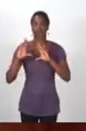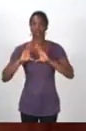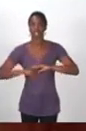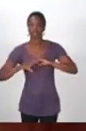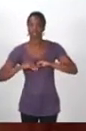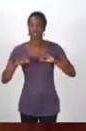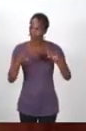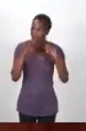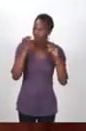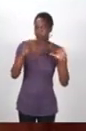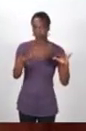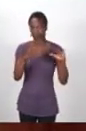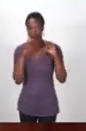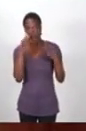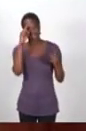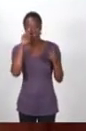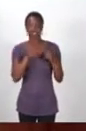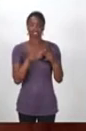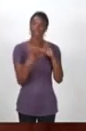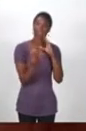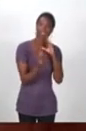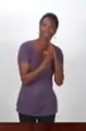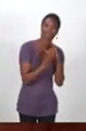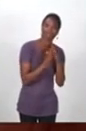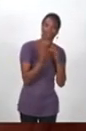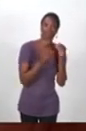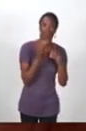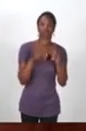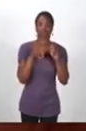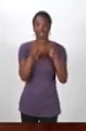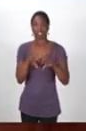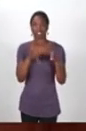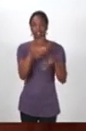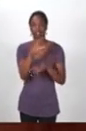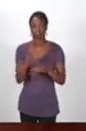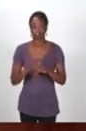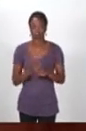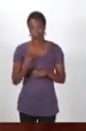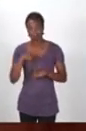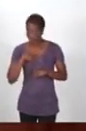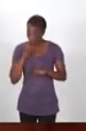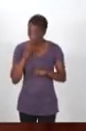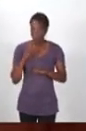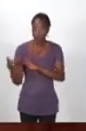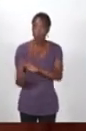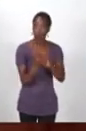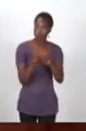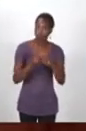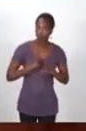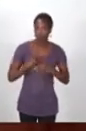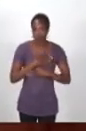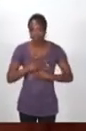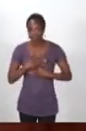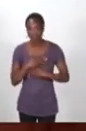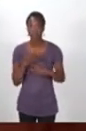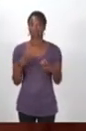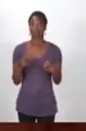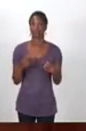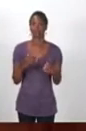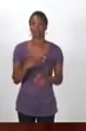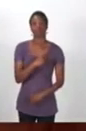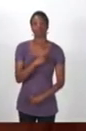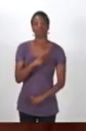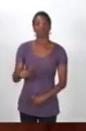l'alimentation et à l'agriculture biologique. Nous nous réjouissons donc de cette rencontre que Monsieur le maire ouvrira aux